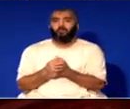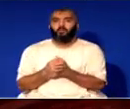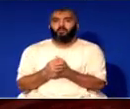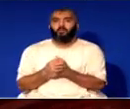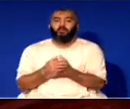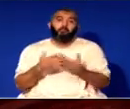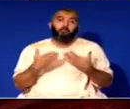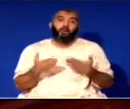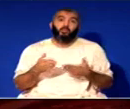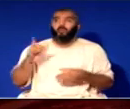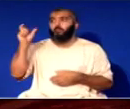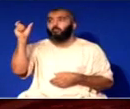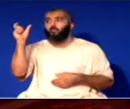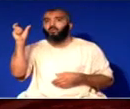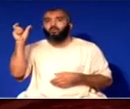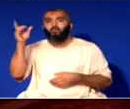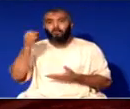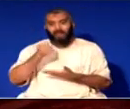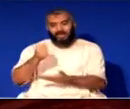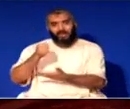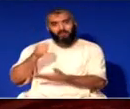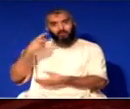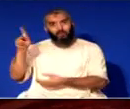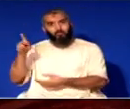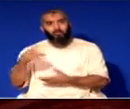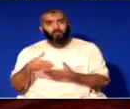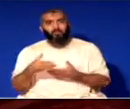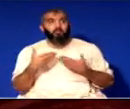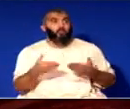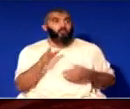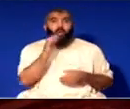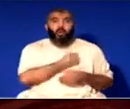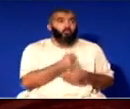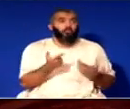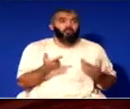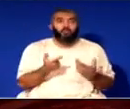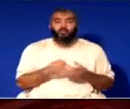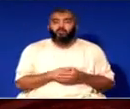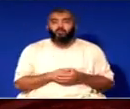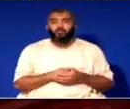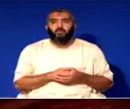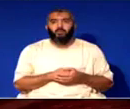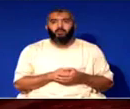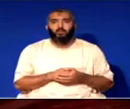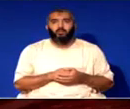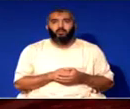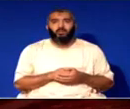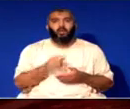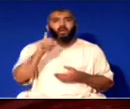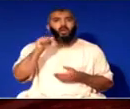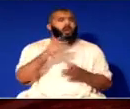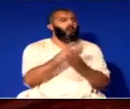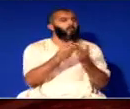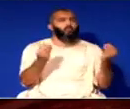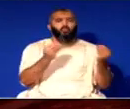درك هذا المسجد هذا شغل وراثي، احنا ما لقيناش درك كيفاش نهضروا، مي جيران بعض الناس بزاف درك